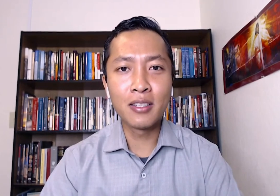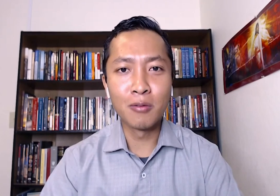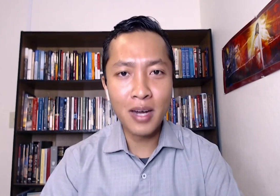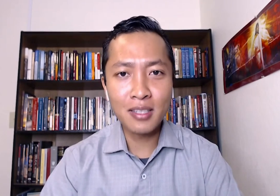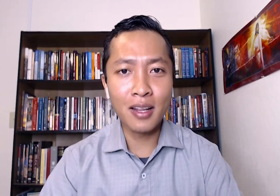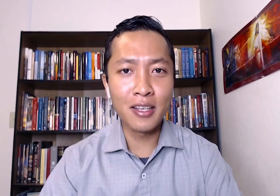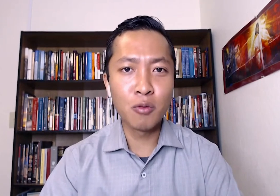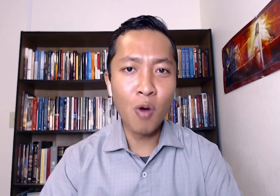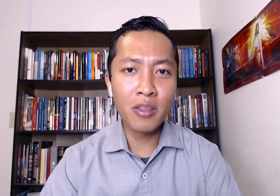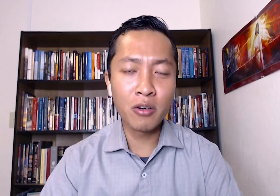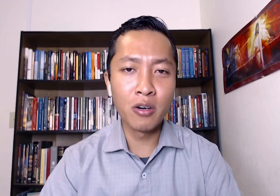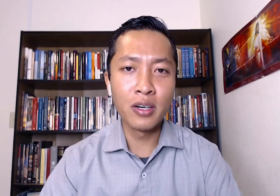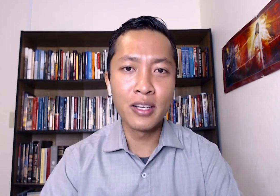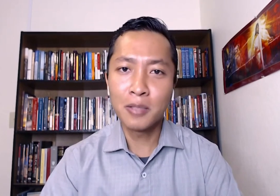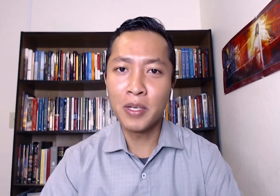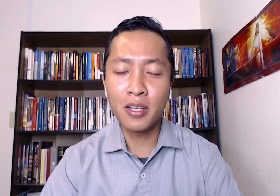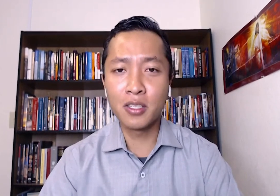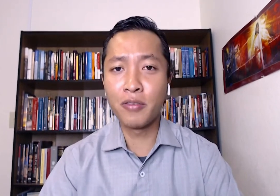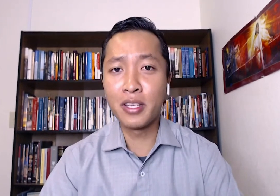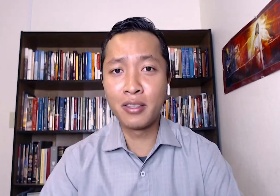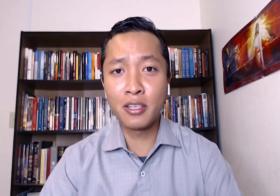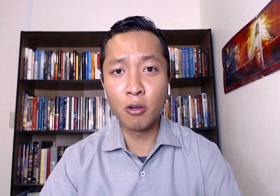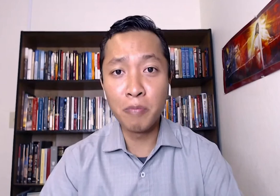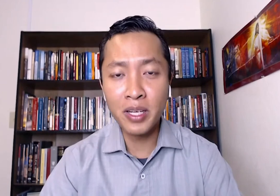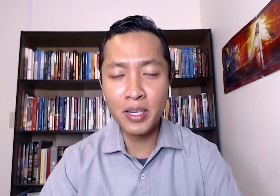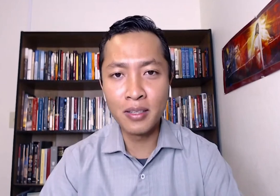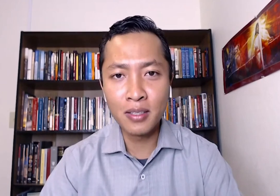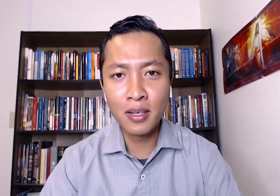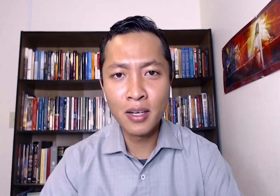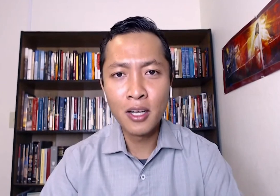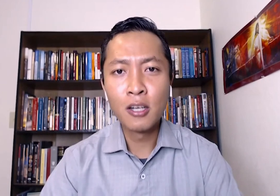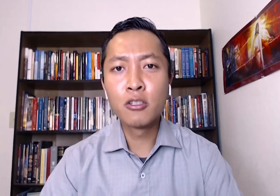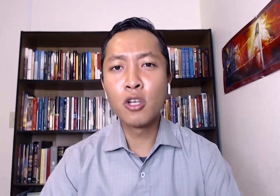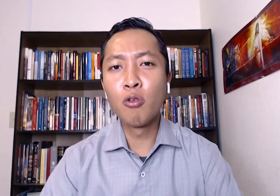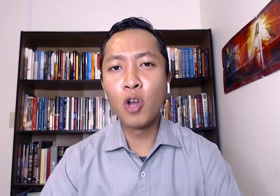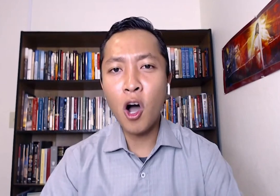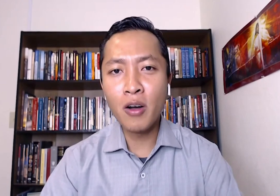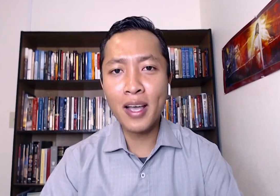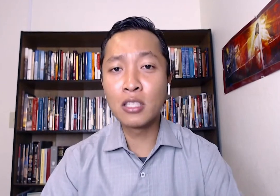Z powodu nieposłuszeństwa stał się wędrowcem i zbiegiem.